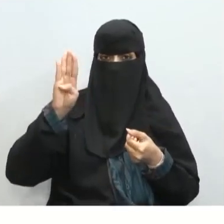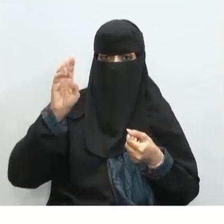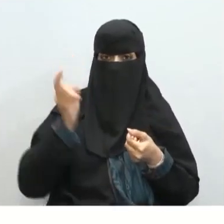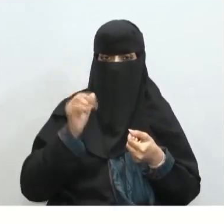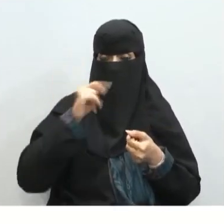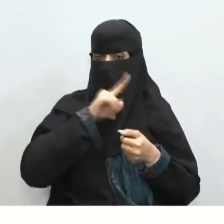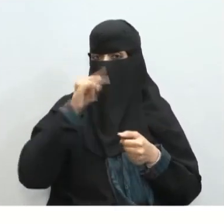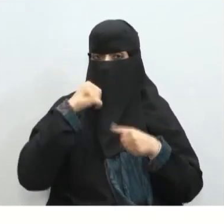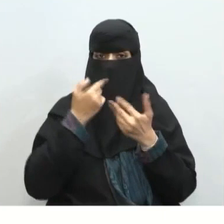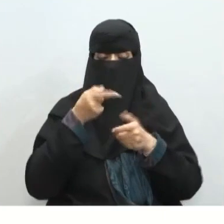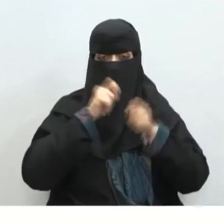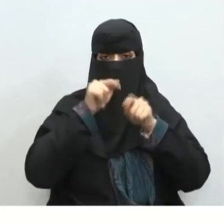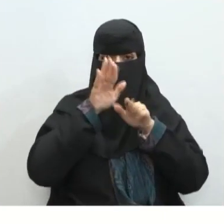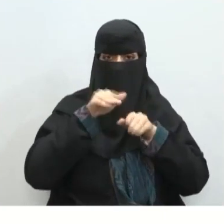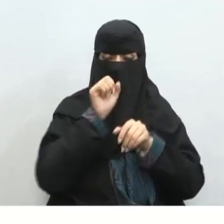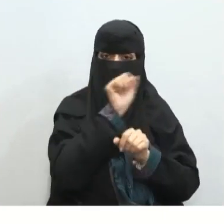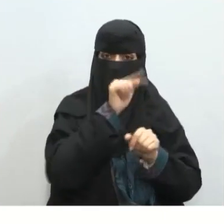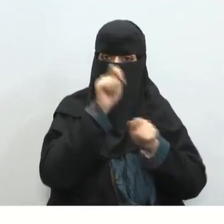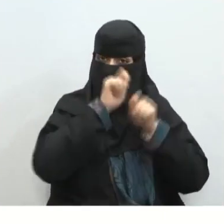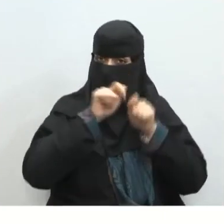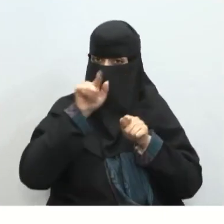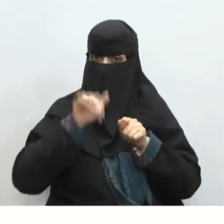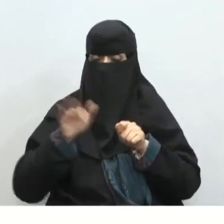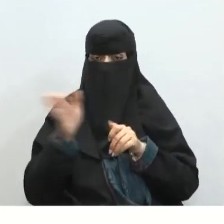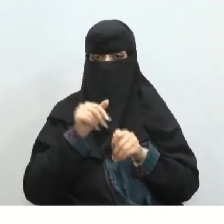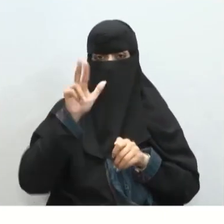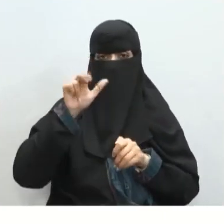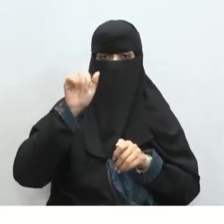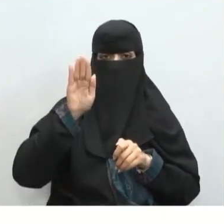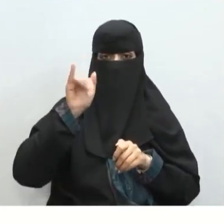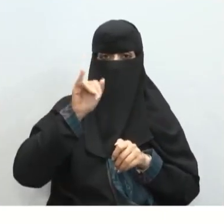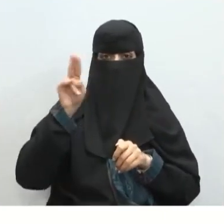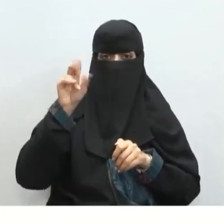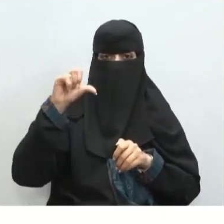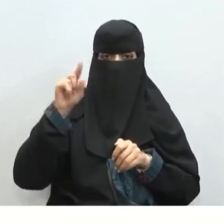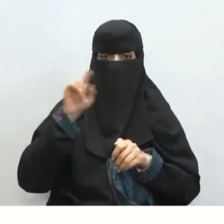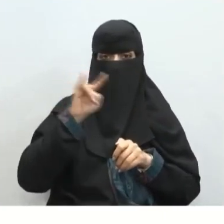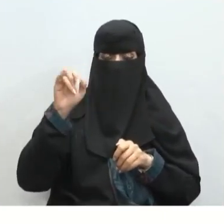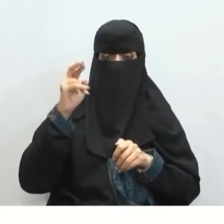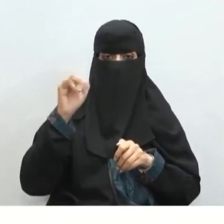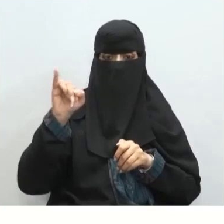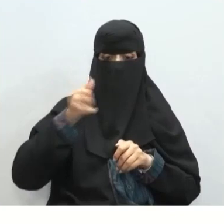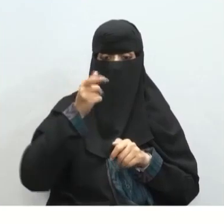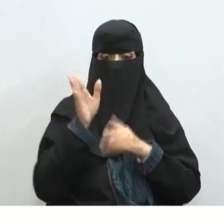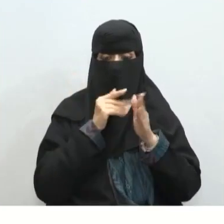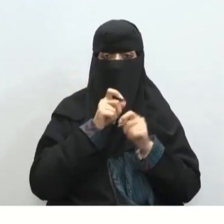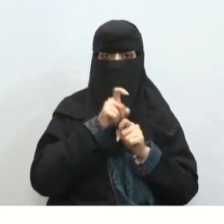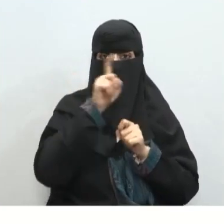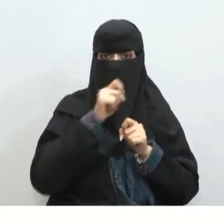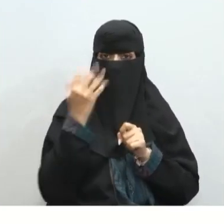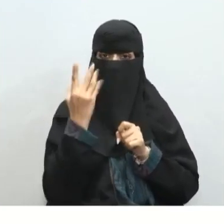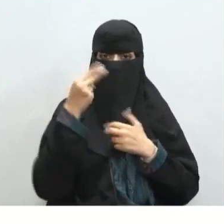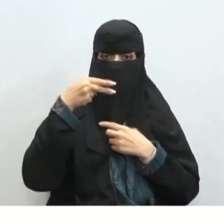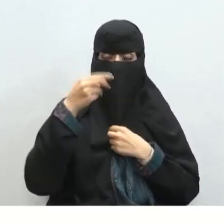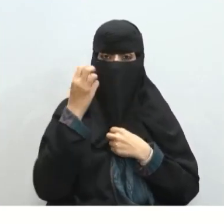تحدث في الميتوكندري هذه العمليه كانت تحدث في السيتوبلازم في سؤال 35